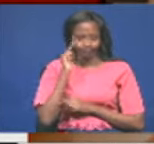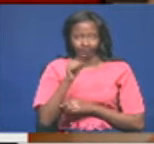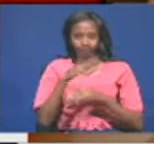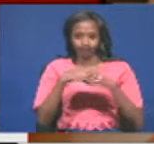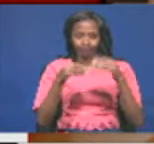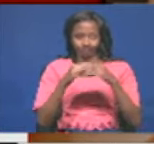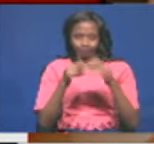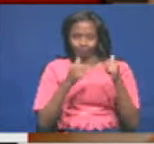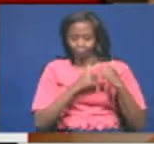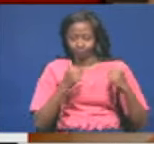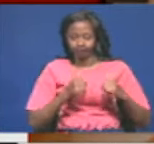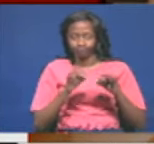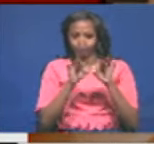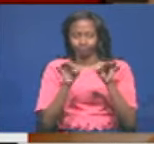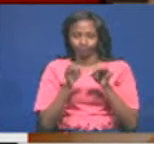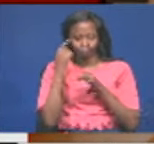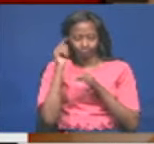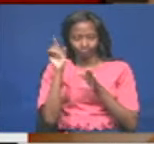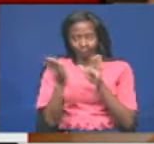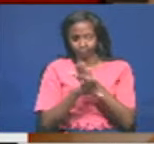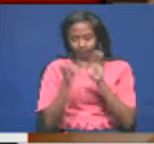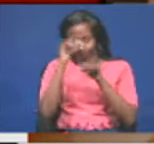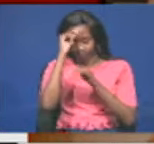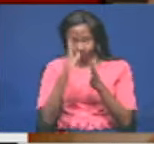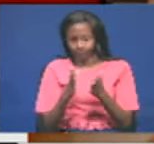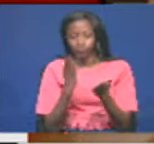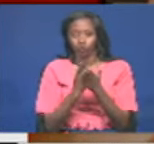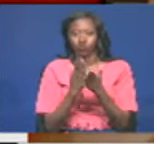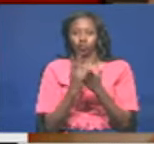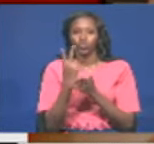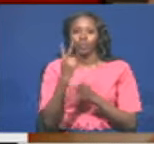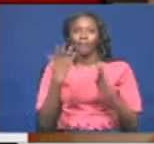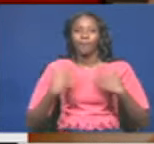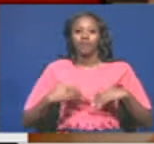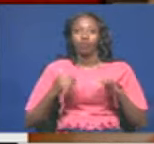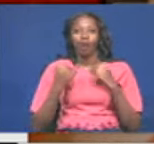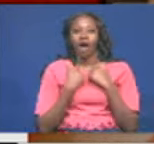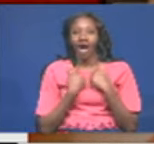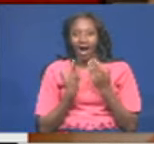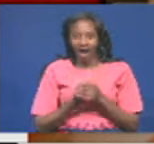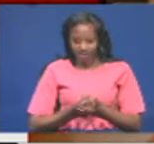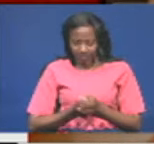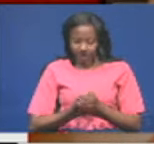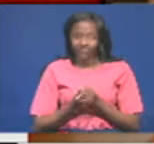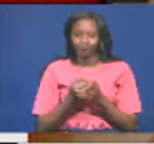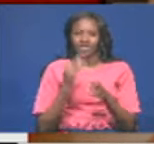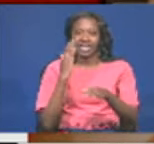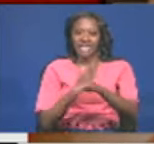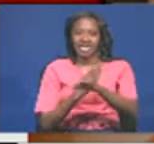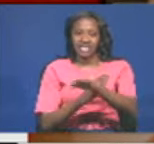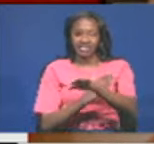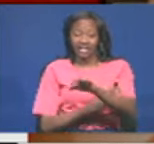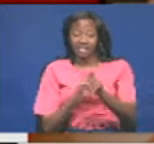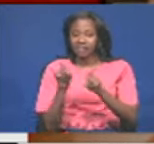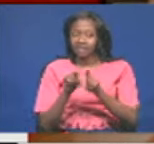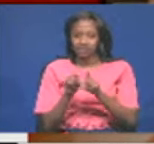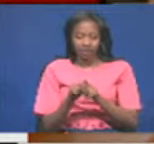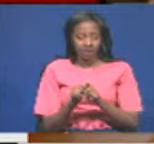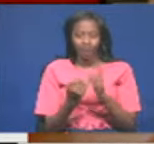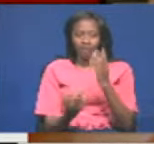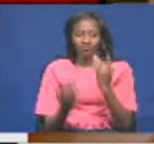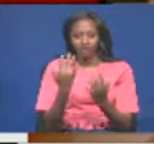Katika taarifa nyingine ni kwamba watu wawili walijeruhiwa na mali ya thamani ya mamilioni ya pesa kuteketea baada ya kituo cha